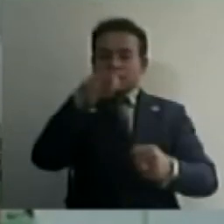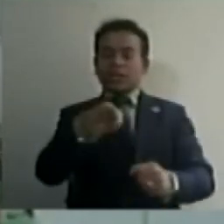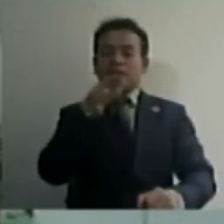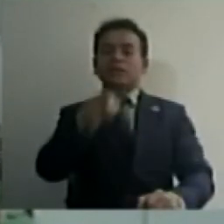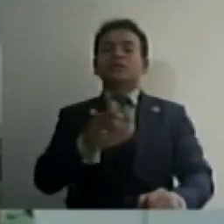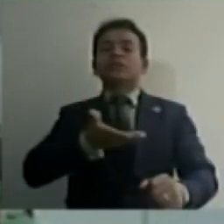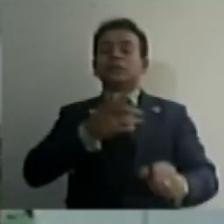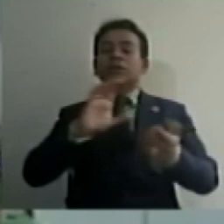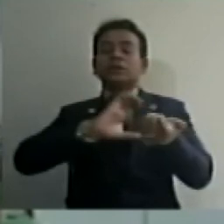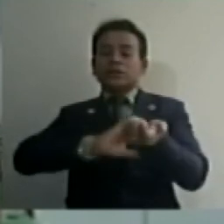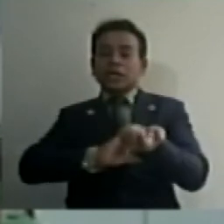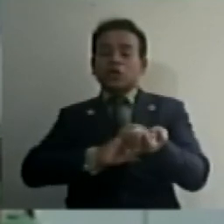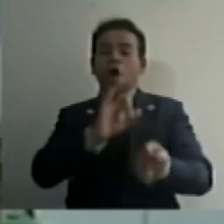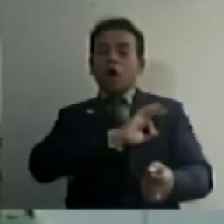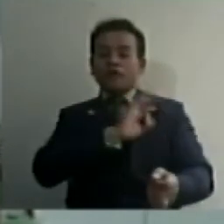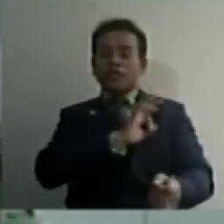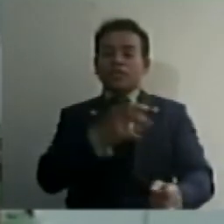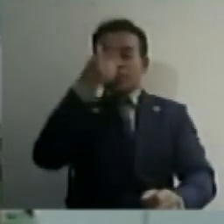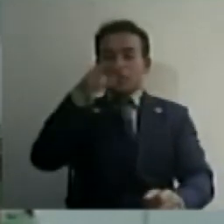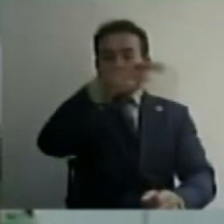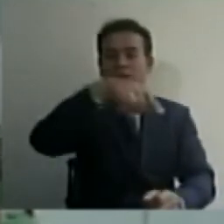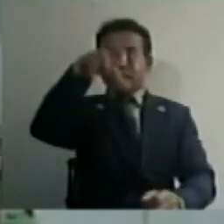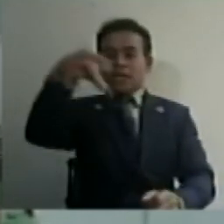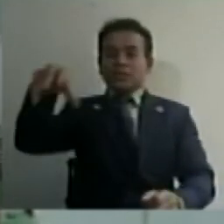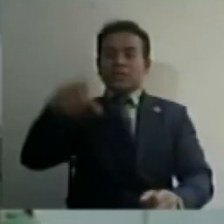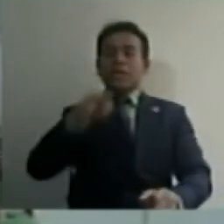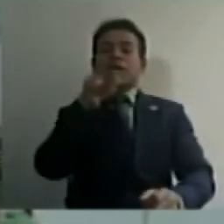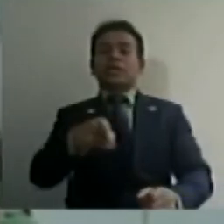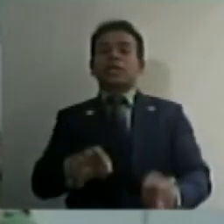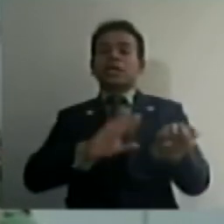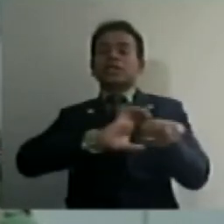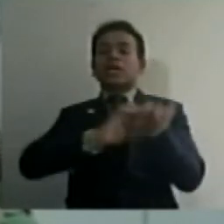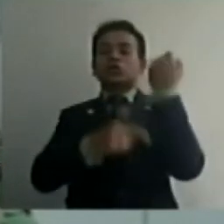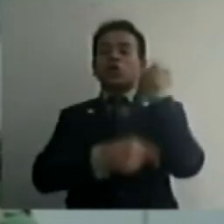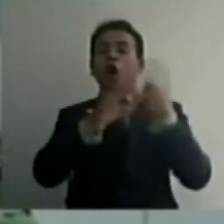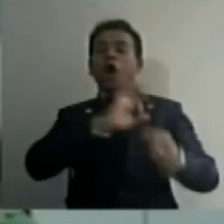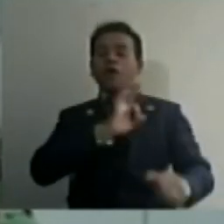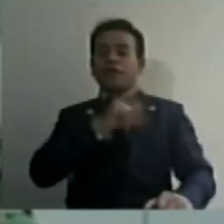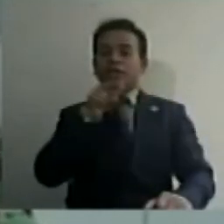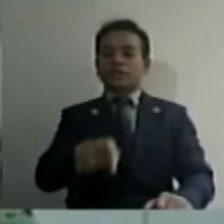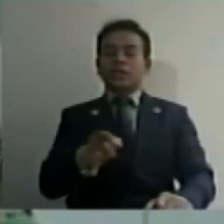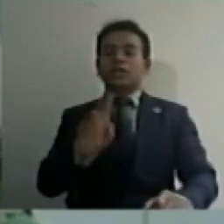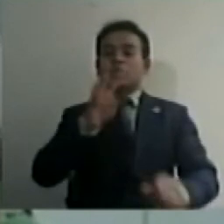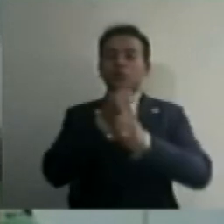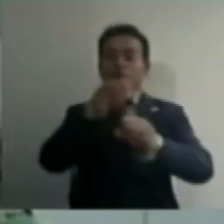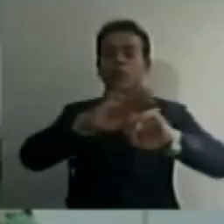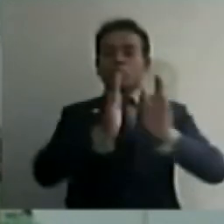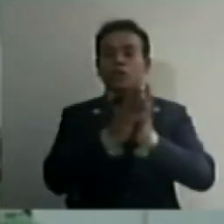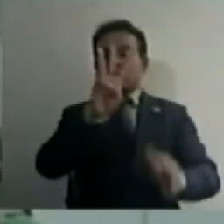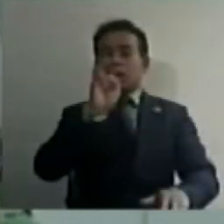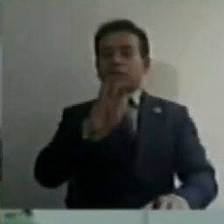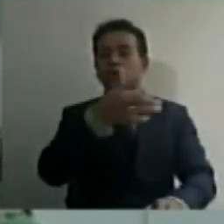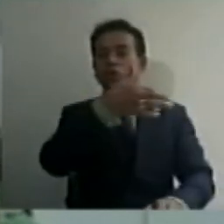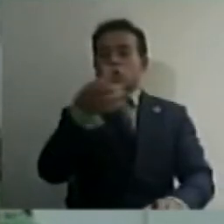আবাসিক মেডিকেল অফিসার, উপজেলা সহ মোট 3,625 জন সরকারি চিকিৎসক এবং